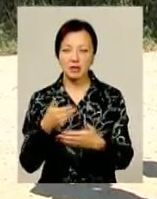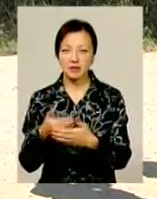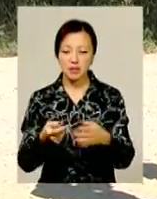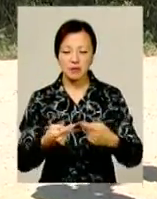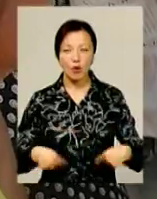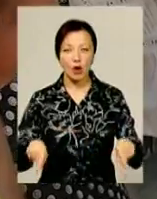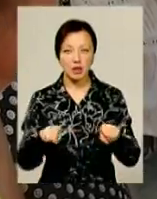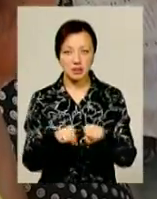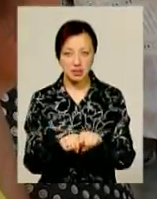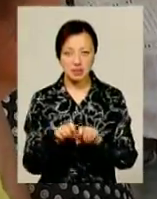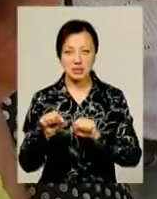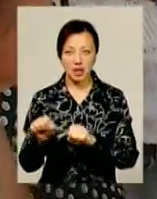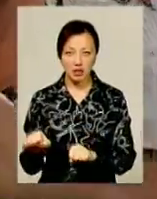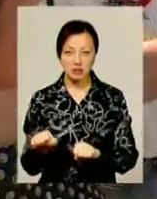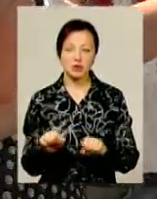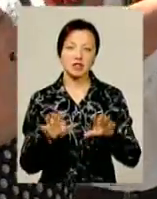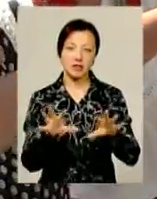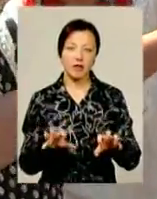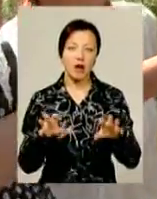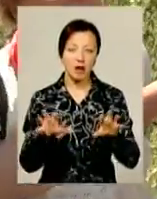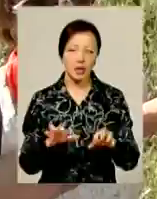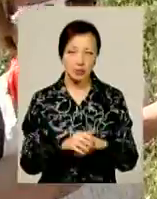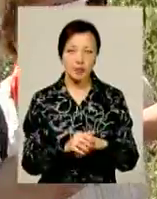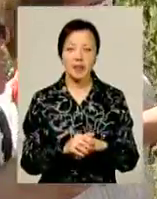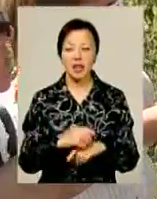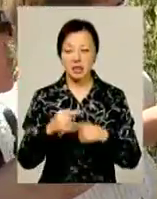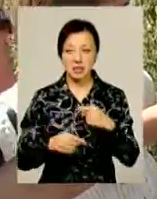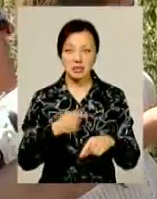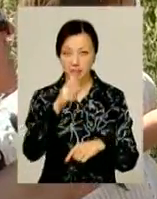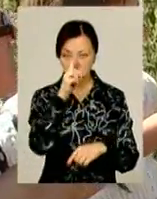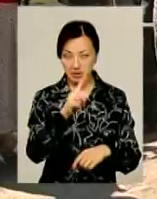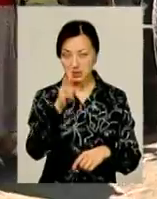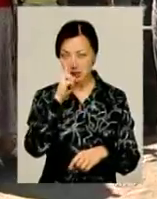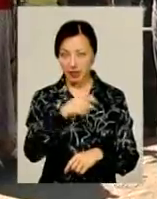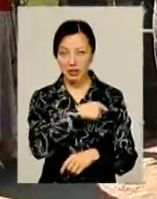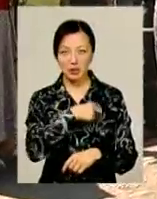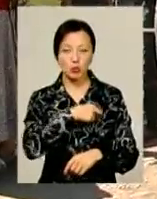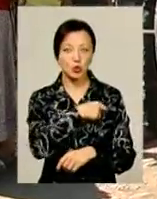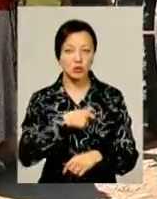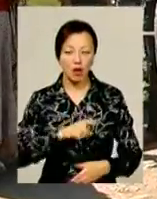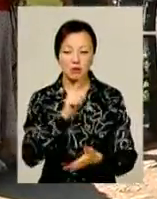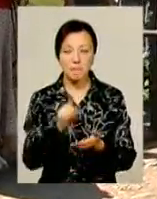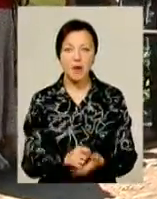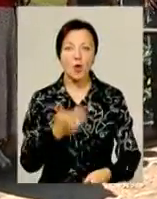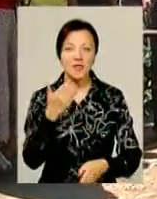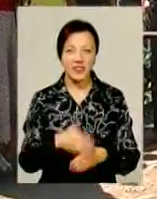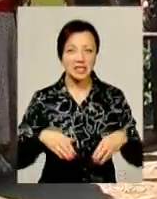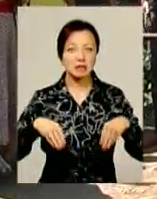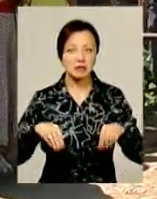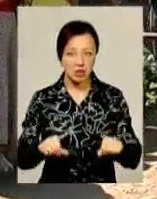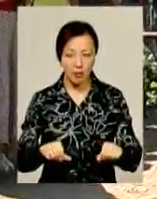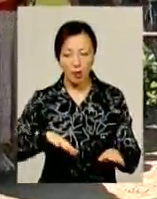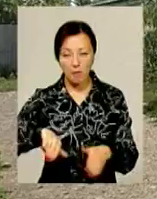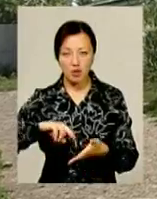громадських організацій із захисту чотирилапих безхатченків. Уже за місяць-два депутати обласного центру мають виділити під нього землю.